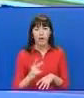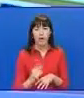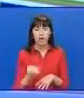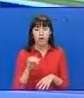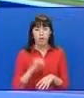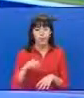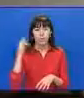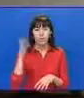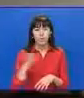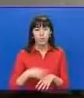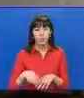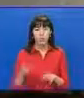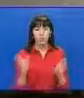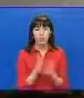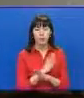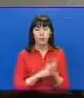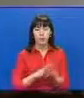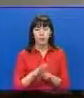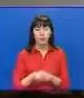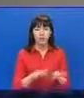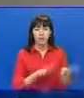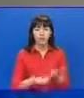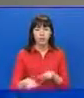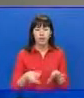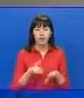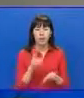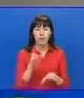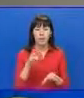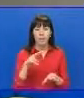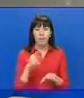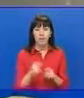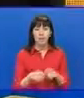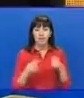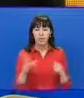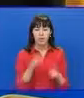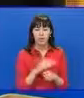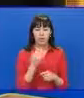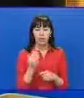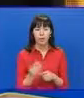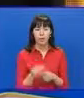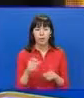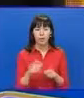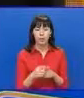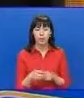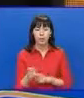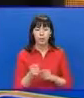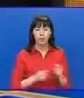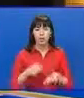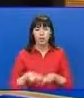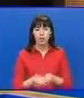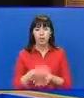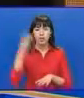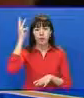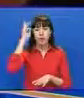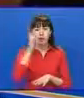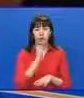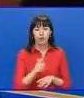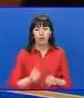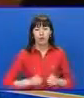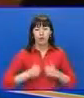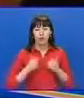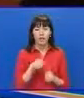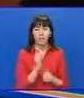шырқалды. Айтулы шараны профессор Бегман Ысқақ ашып берді. Ол өз сөзінде ел билеген түркі халықтарының даңқты тұлғаларын